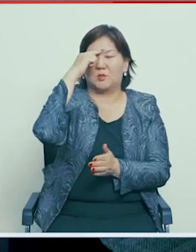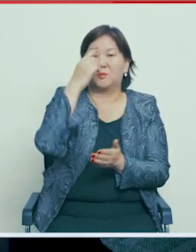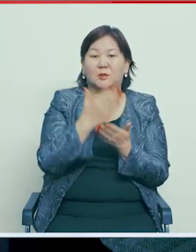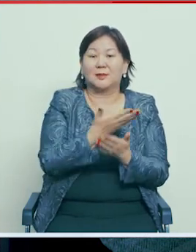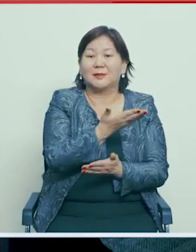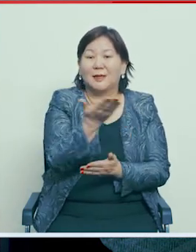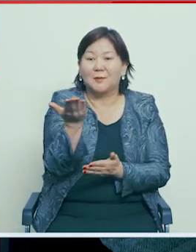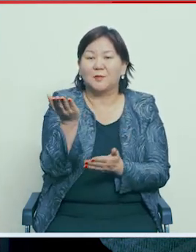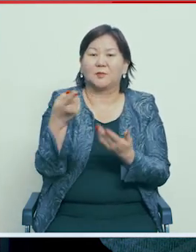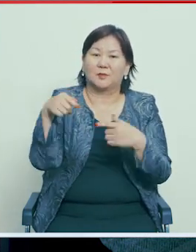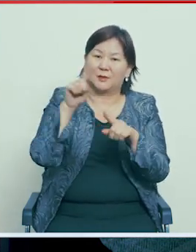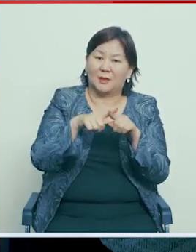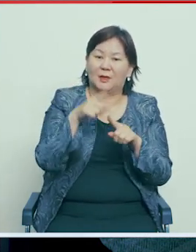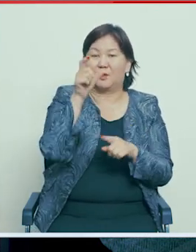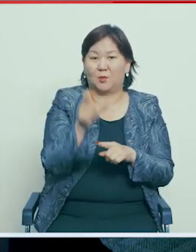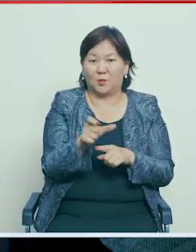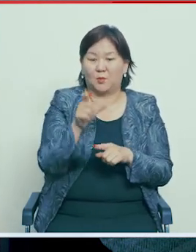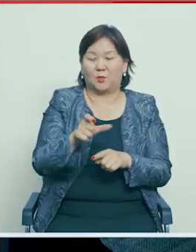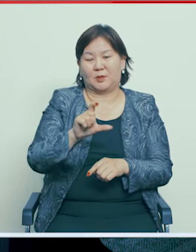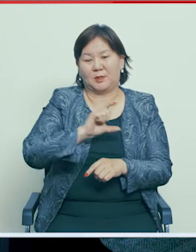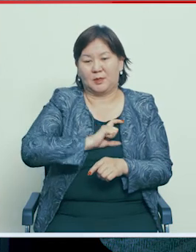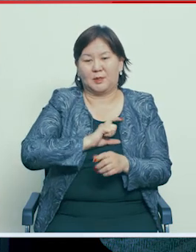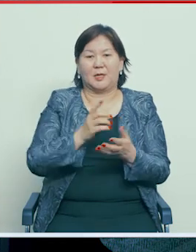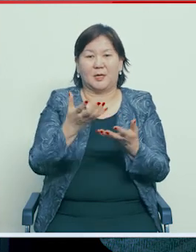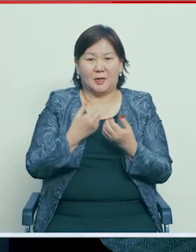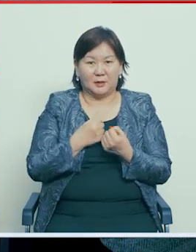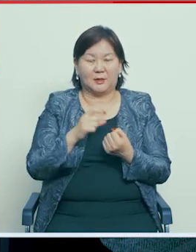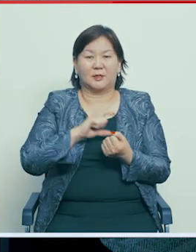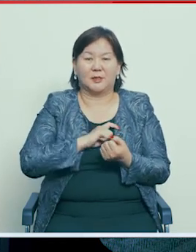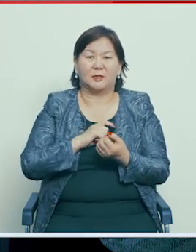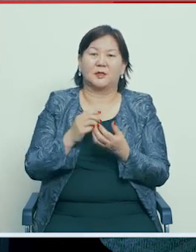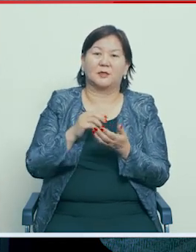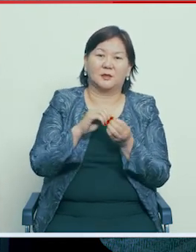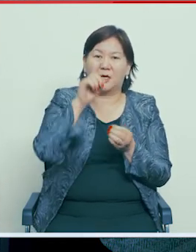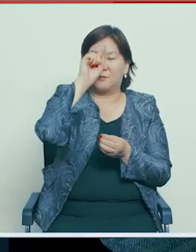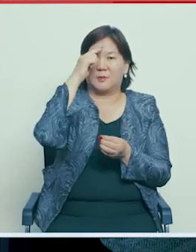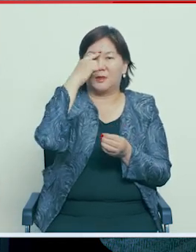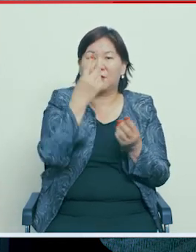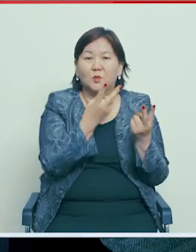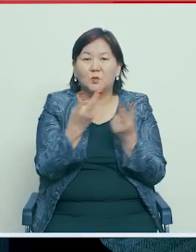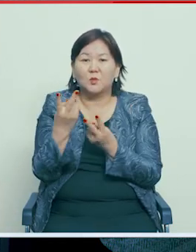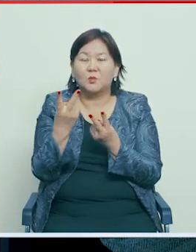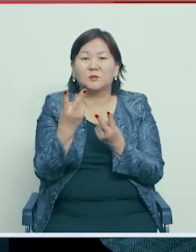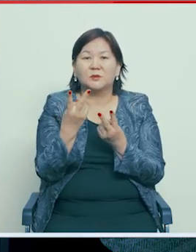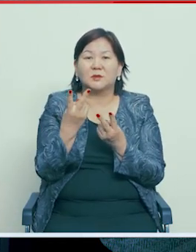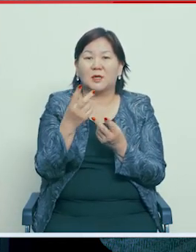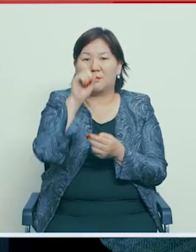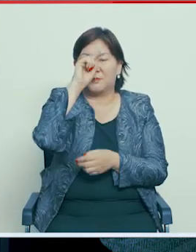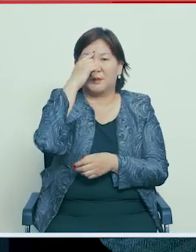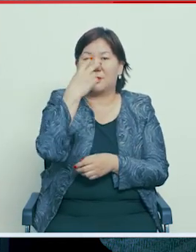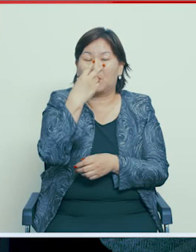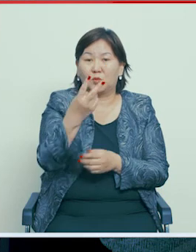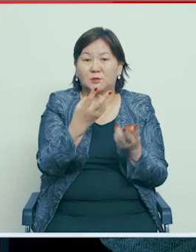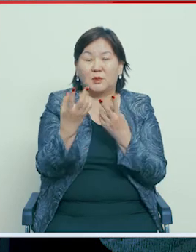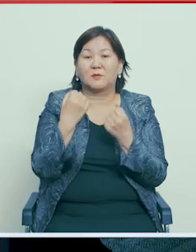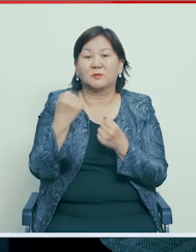Та бүхэн бас дахиад хүн гэдэг утгаараа хүний эрхээ эдлээд эмнэлгийн үйлчлэгээ, эрүүл мэндийн үйлчлэгээг яг Монголдоо яг